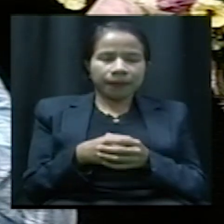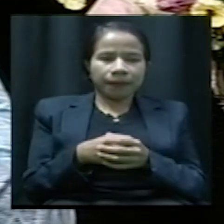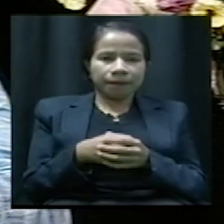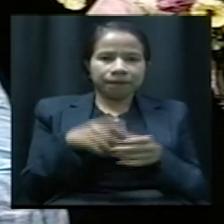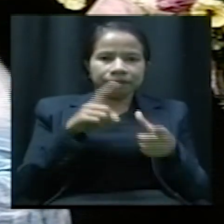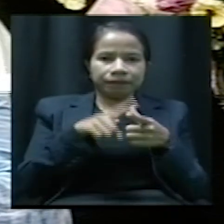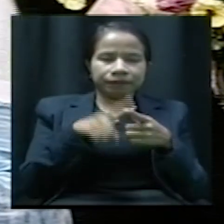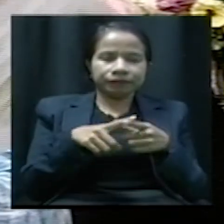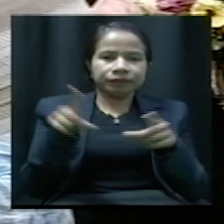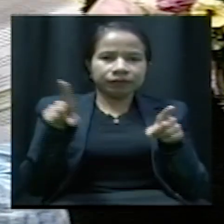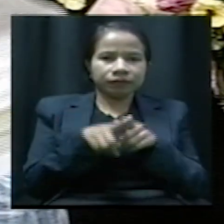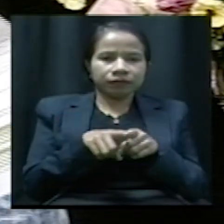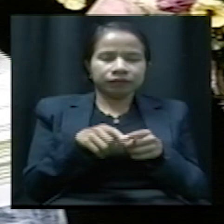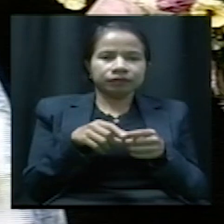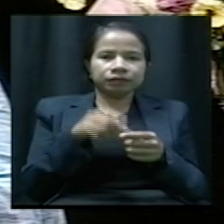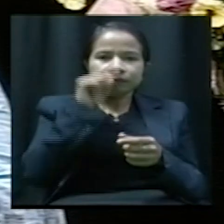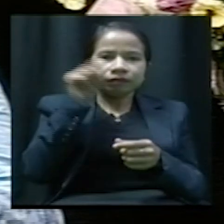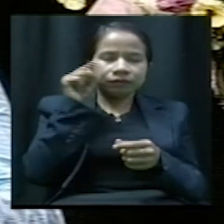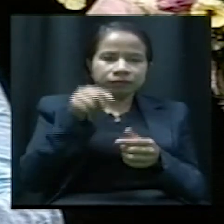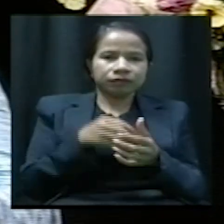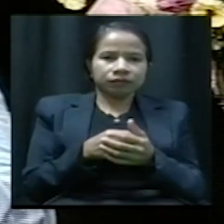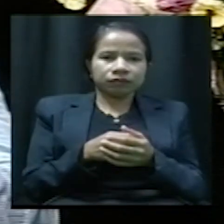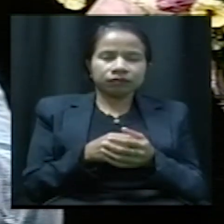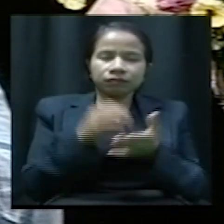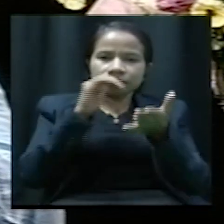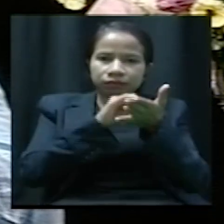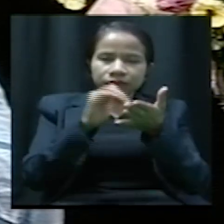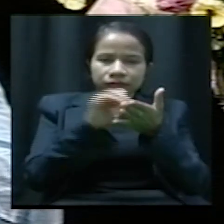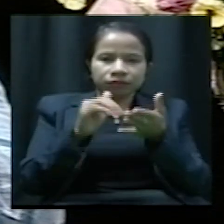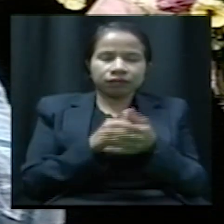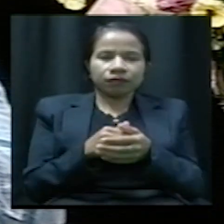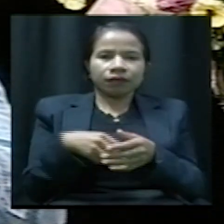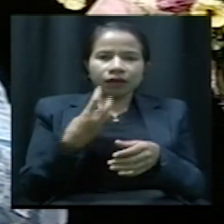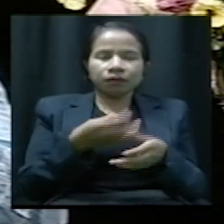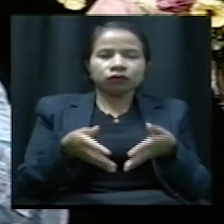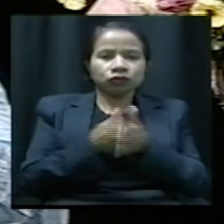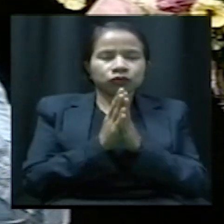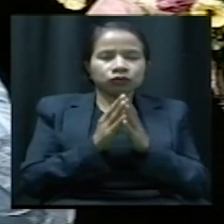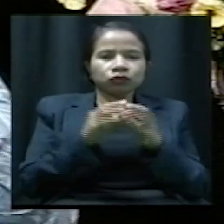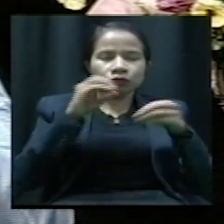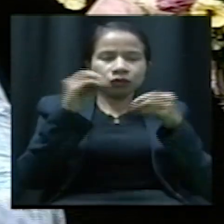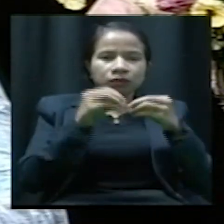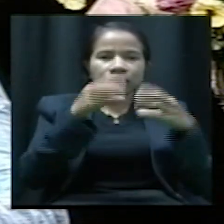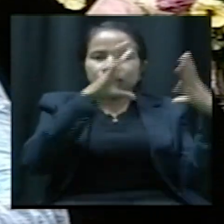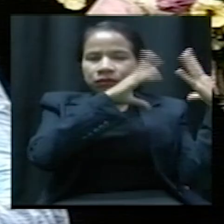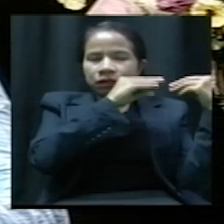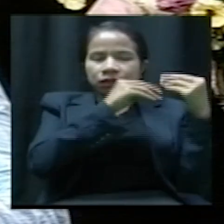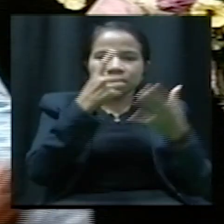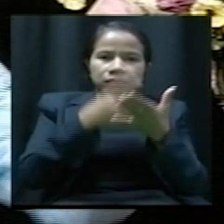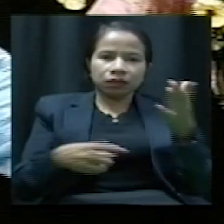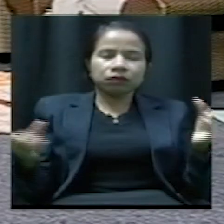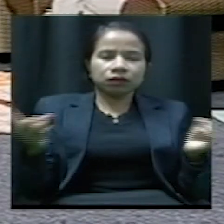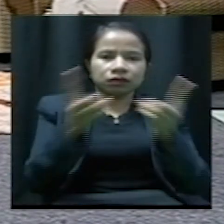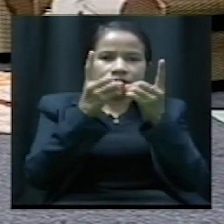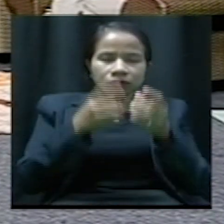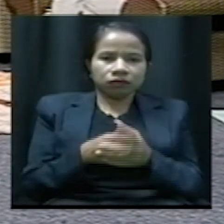tiene dan depois no san san preguntas ba sendo entrenamiento ne ma a mi husu kana ba experiencia serama sira suru se